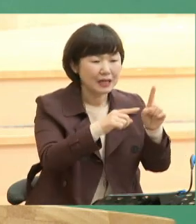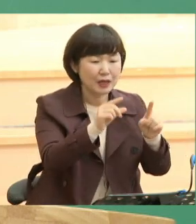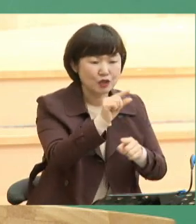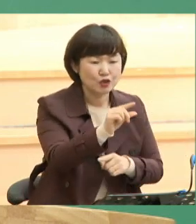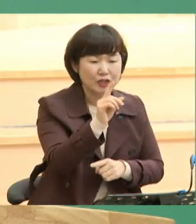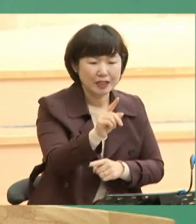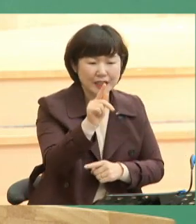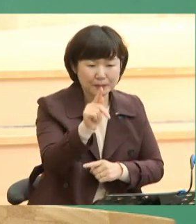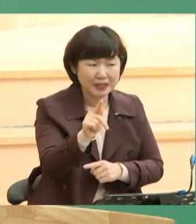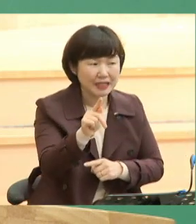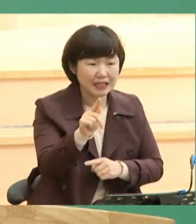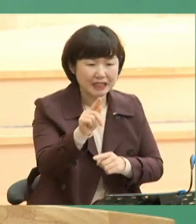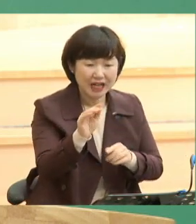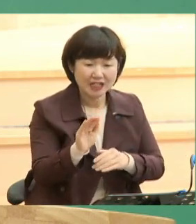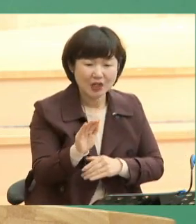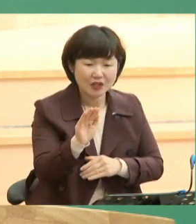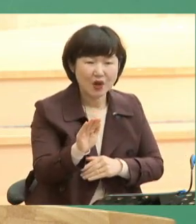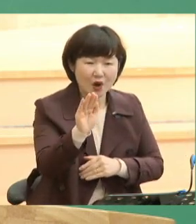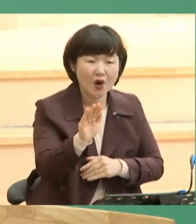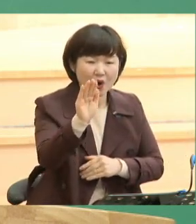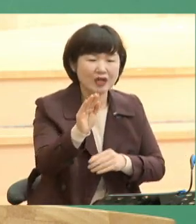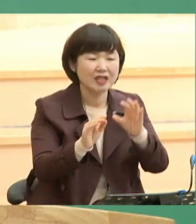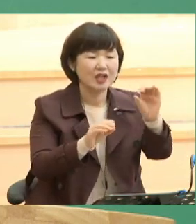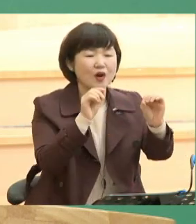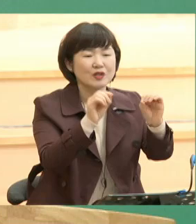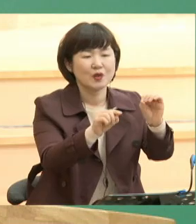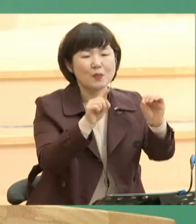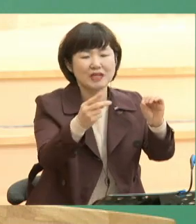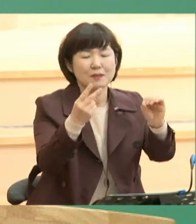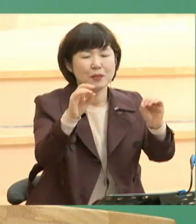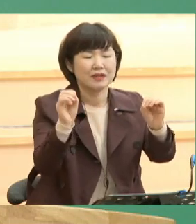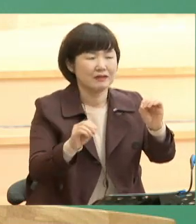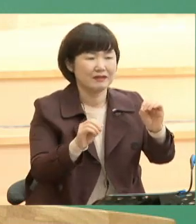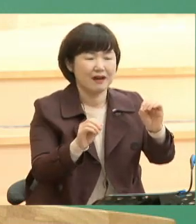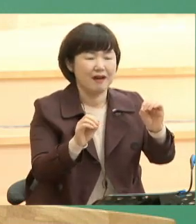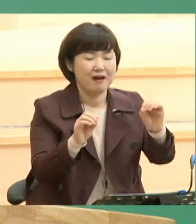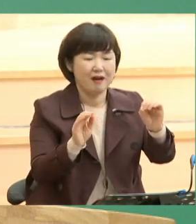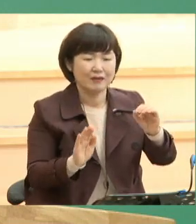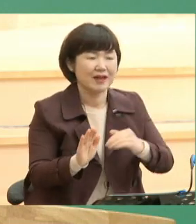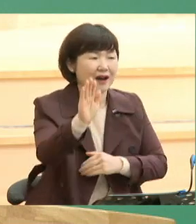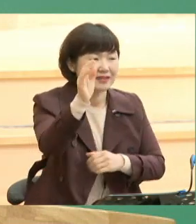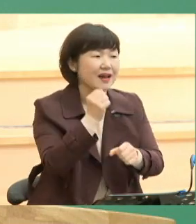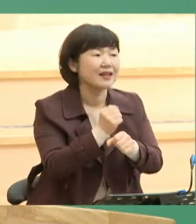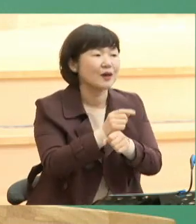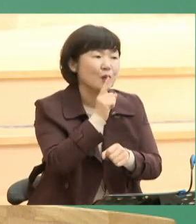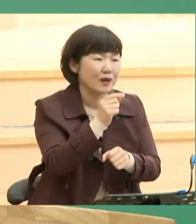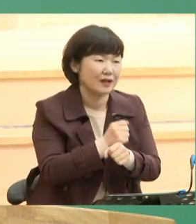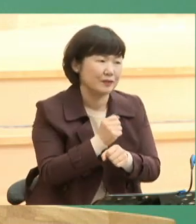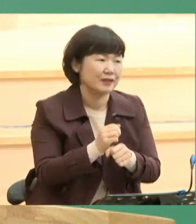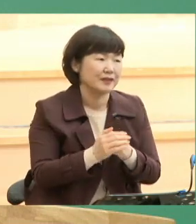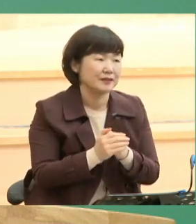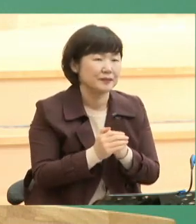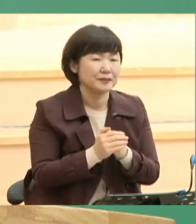0.2 베스 2% 가 바로 상승 바로 무슨 얘기를 하고 있어요